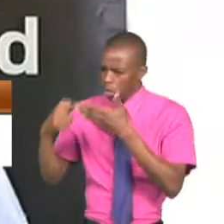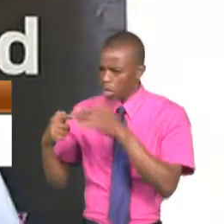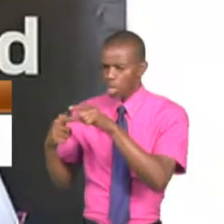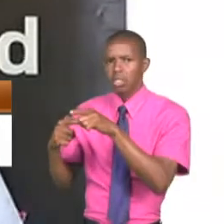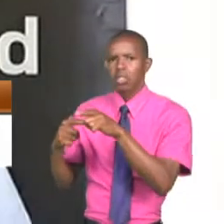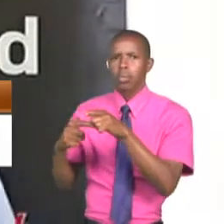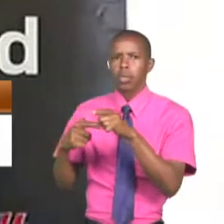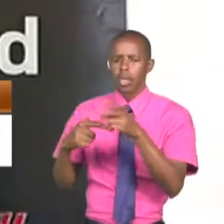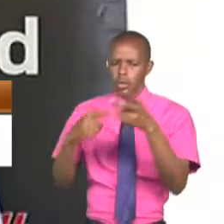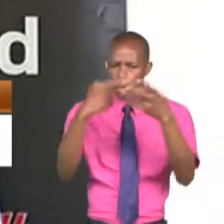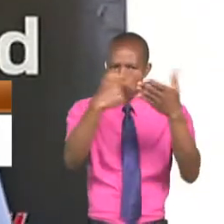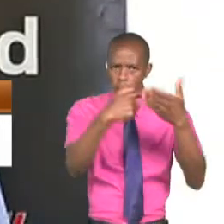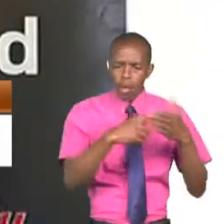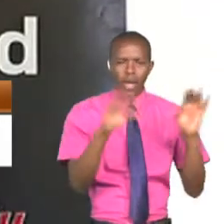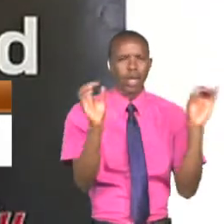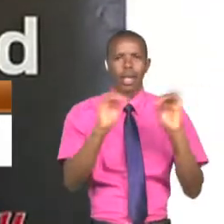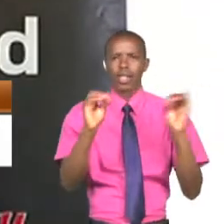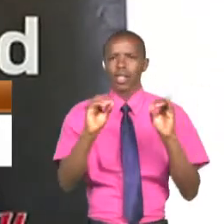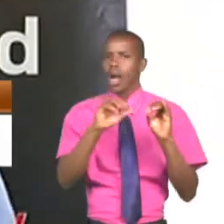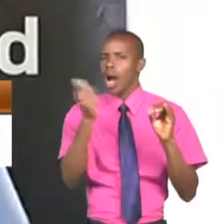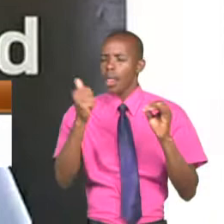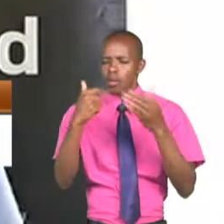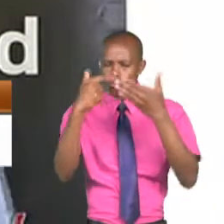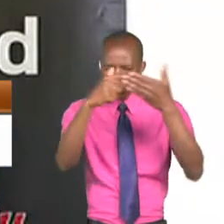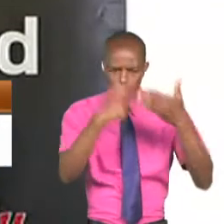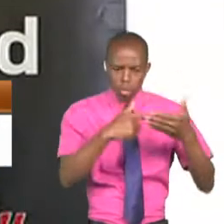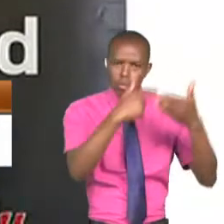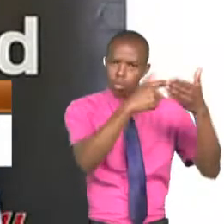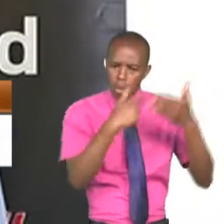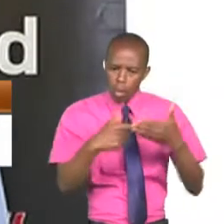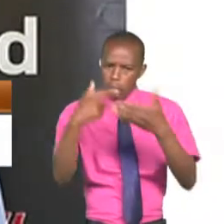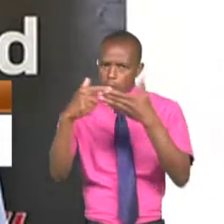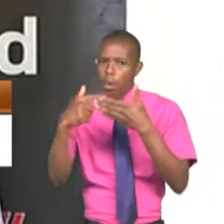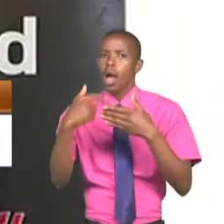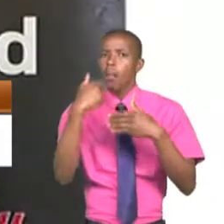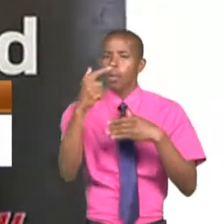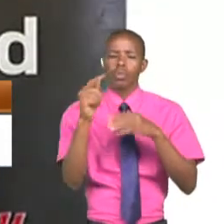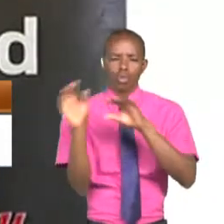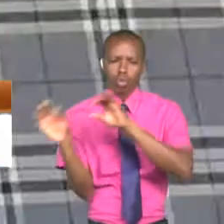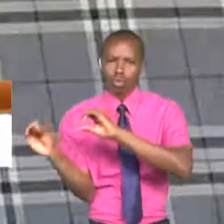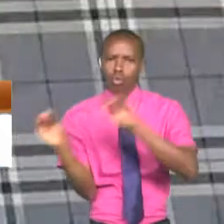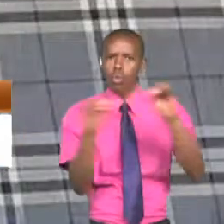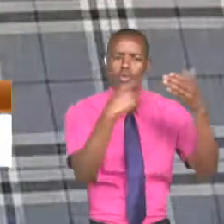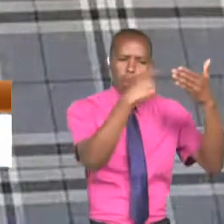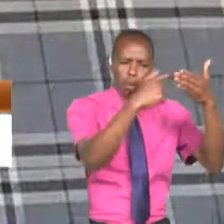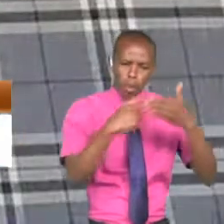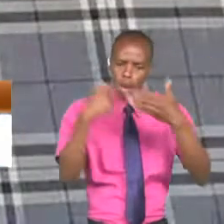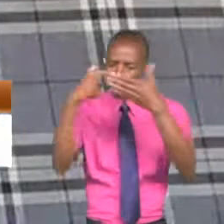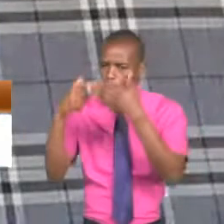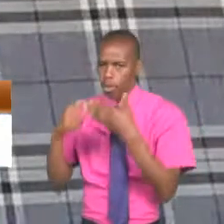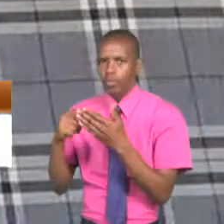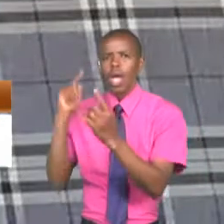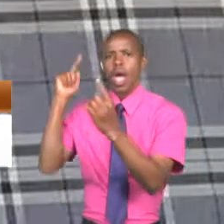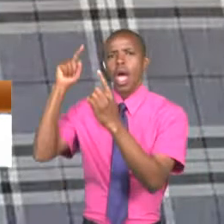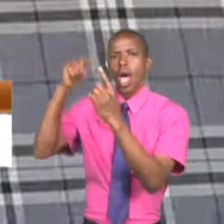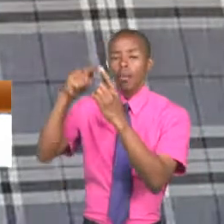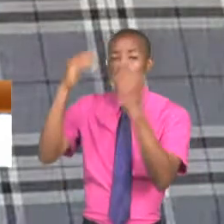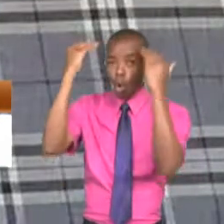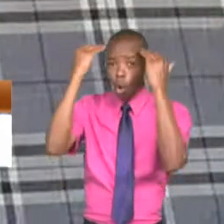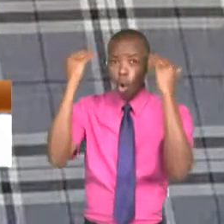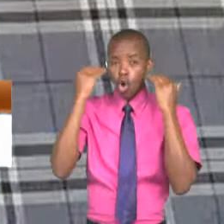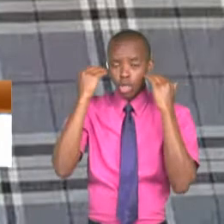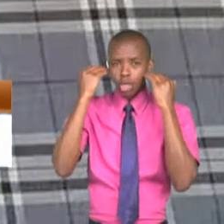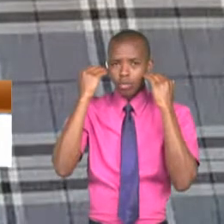kwa njia ya maslaha. Zile ambazo zinaweza kwenda kwa njia ya maslaha, watu wanaambiwa waende kwa njia ya maslaha. So aim ya hii Court Annexed